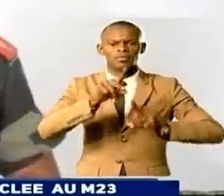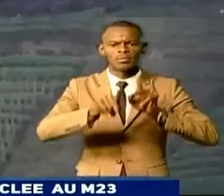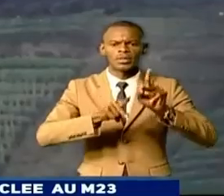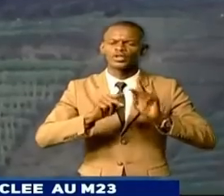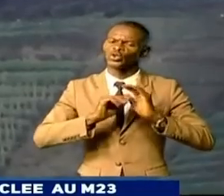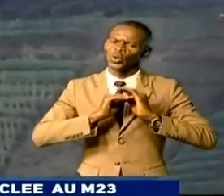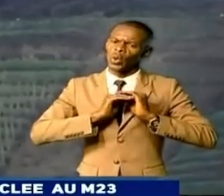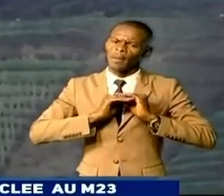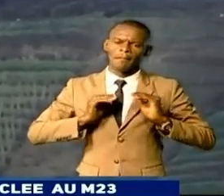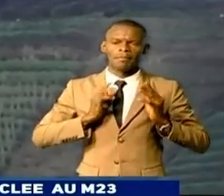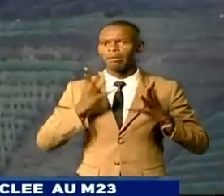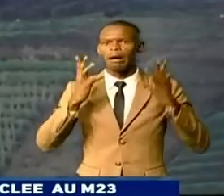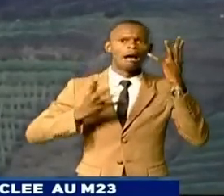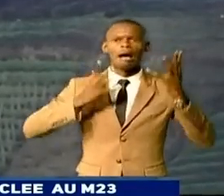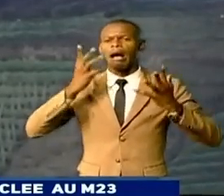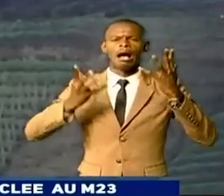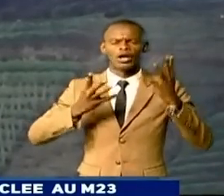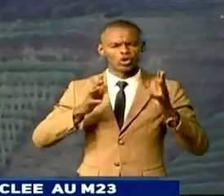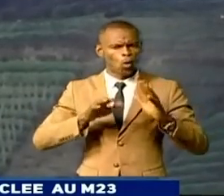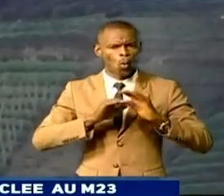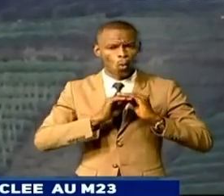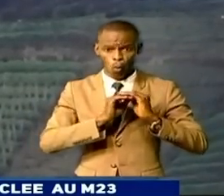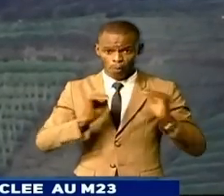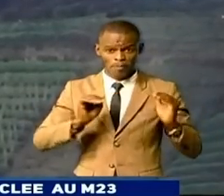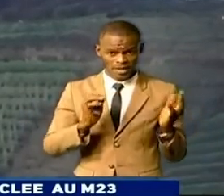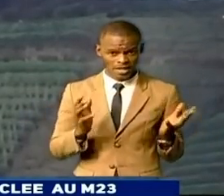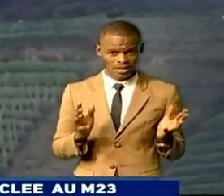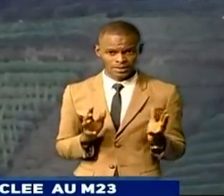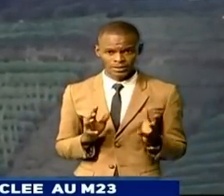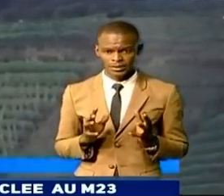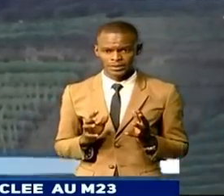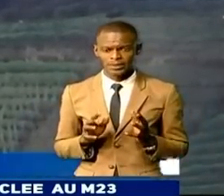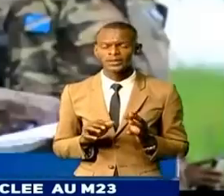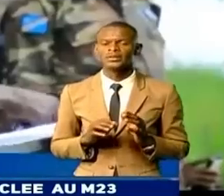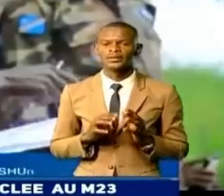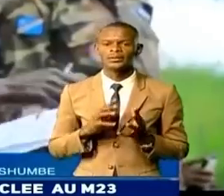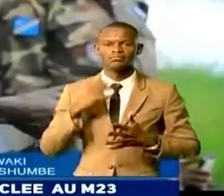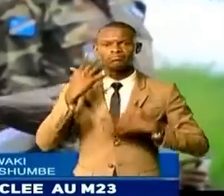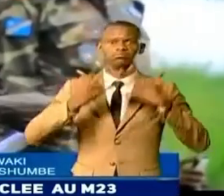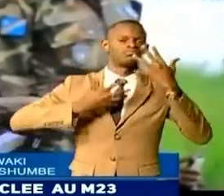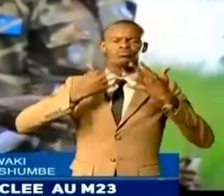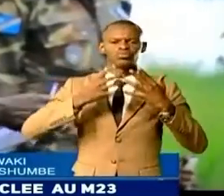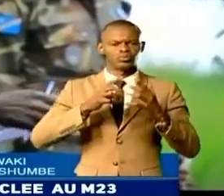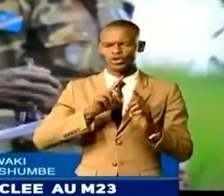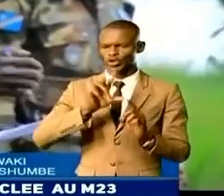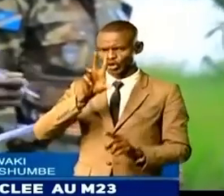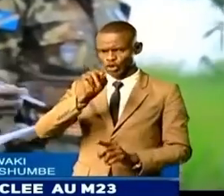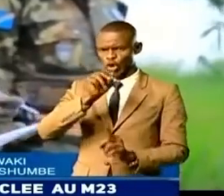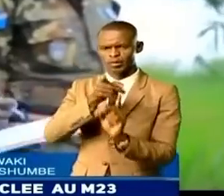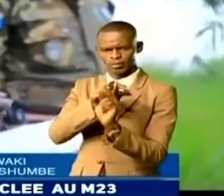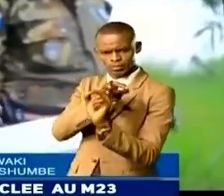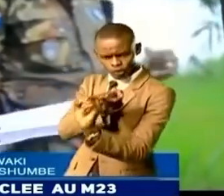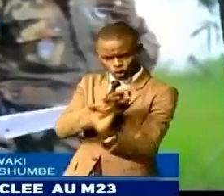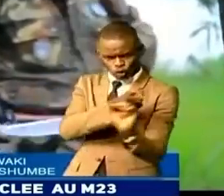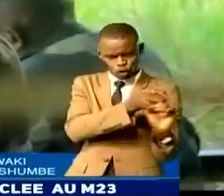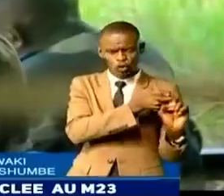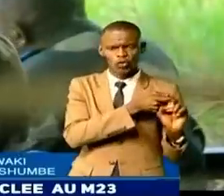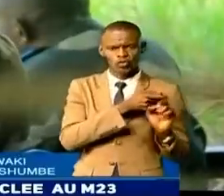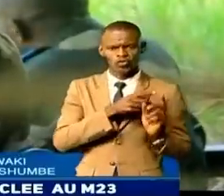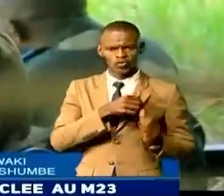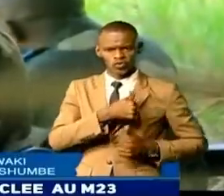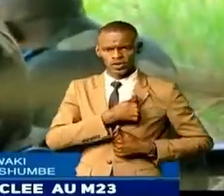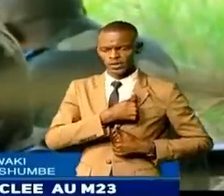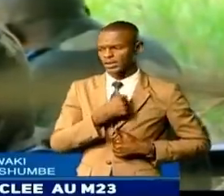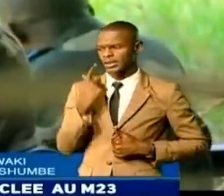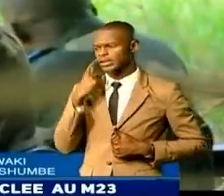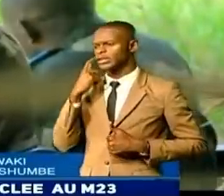Constant Ndima, les exhorte à ne pas céder à la panique et à faire confiance aux FARDC. Les suspects doivent être